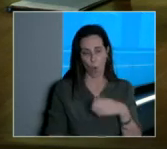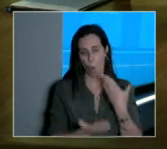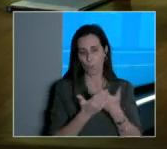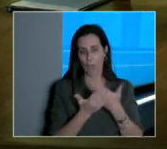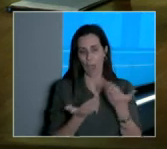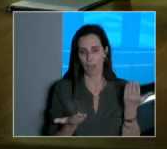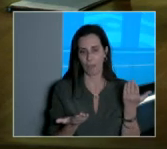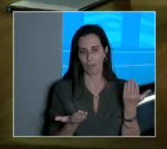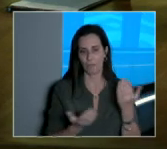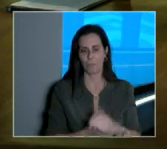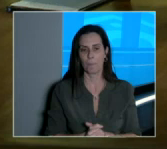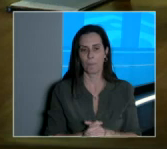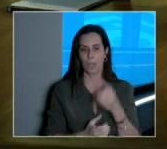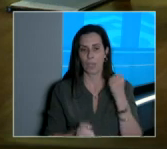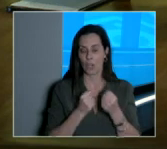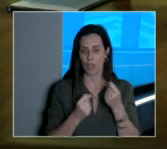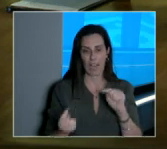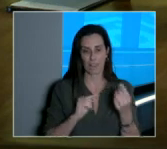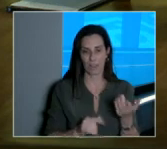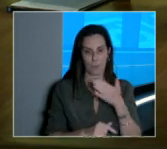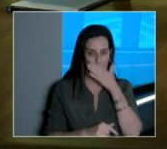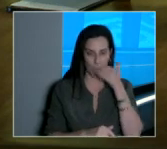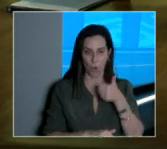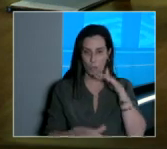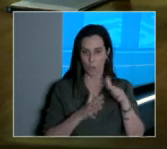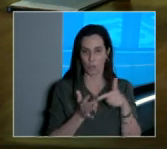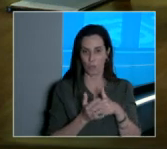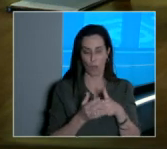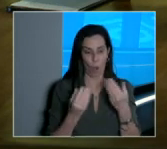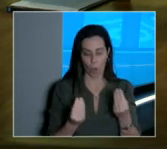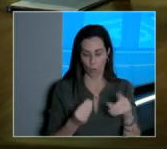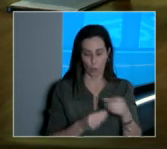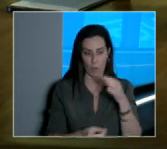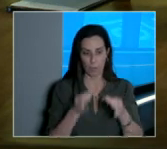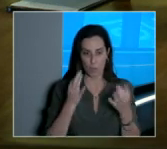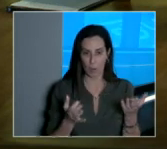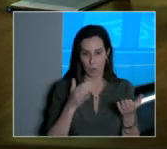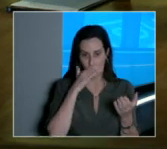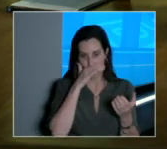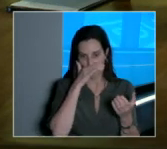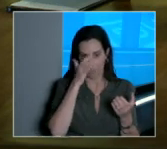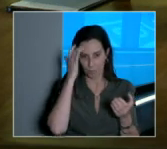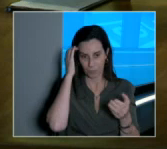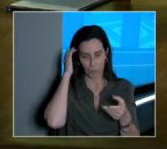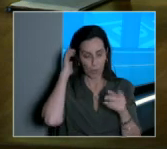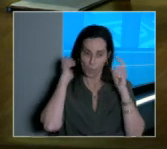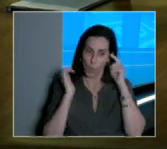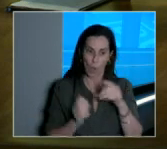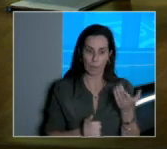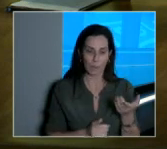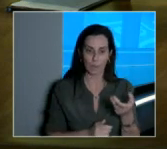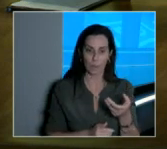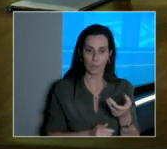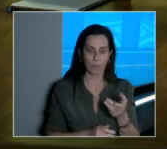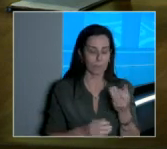עובדה שקשה להתווכח איתה, שראש הממשלה אוטוטו יעמד לדין, והוא כנראה יותר מוטרד מזה מאשר